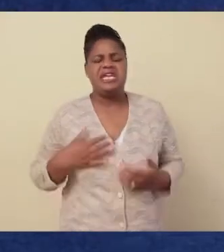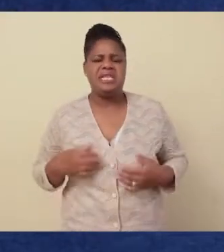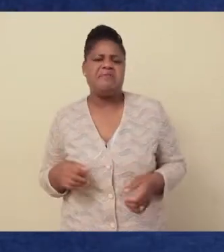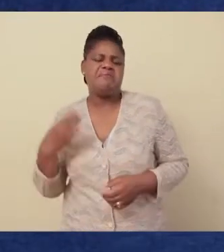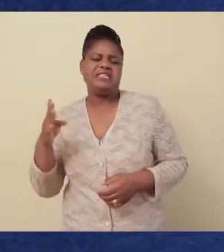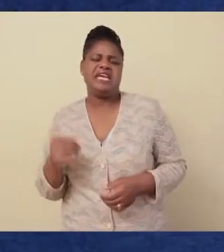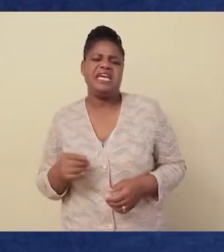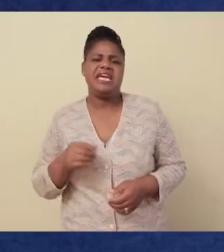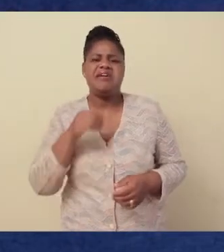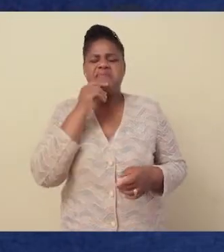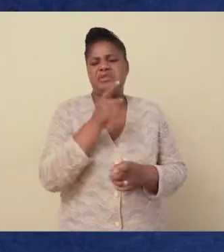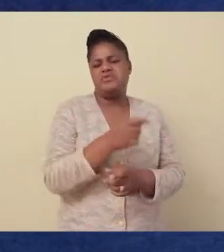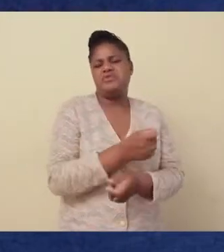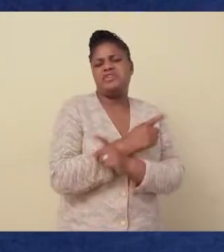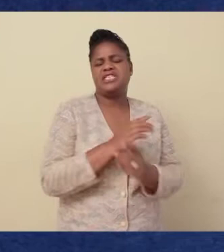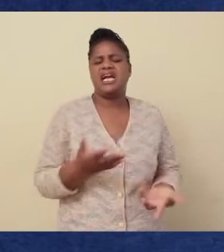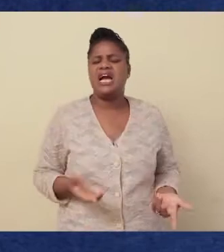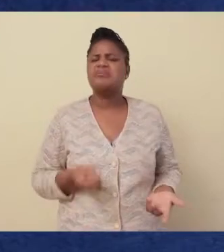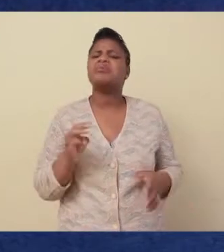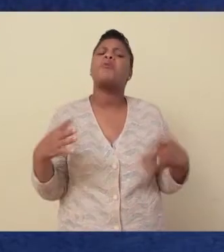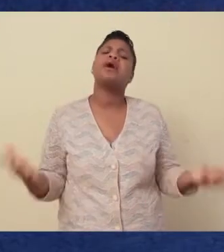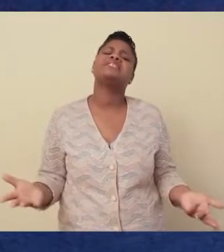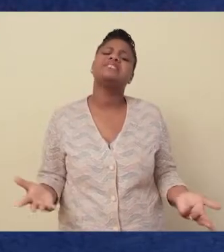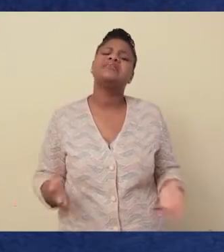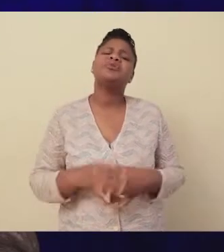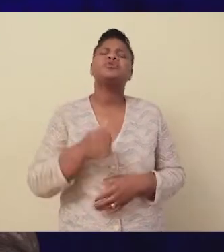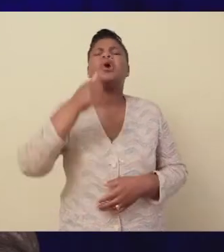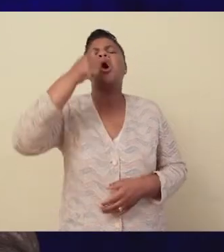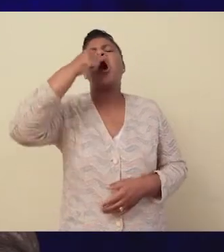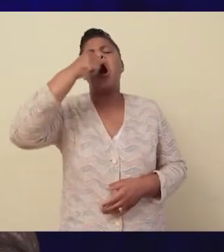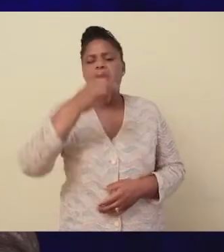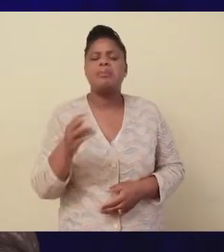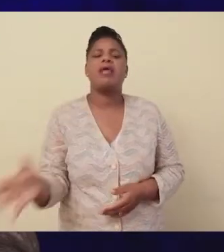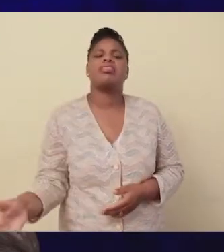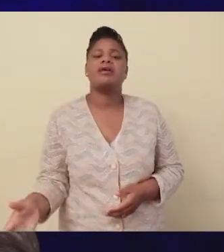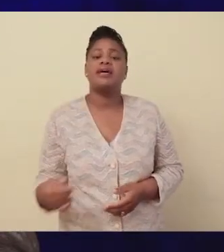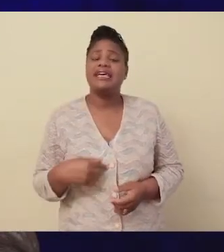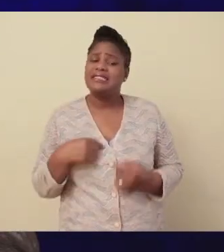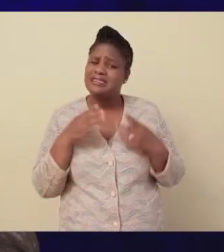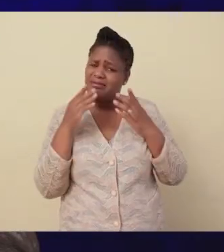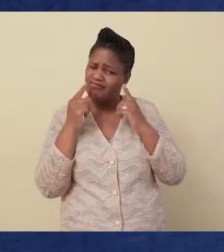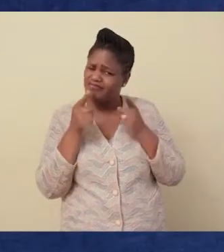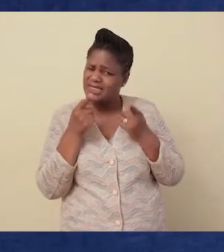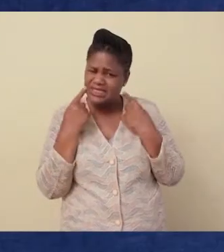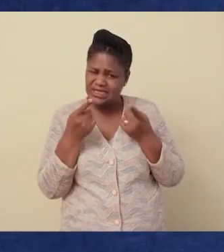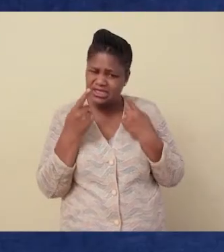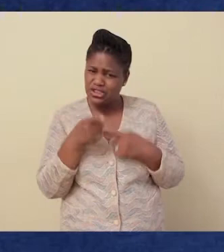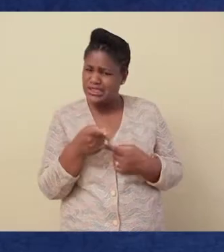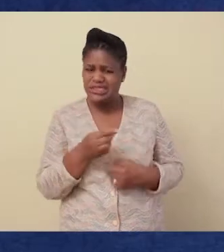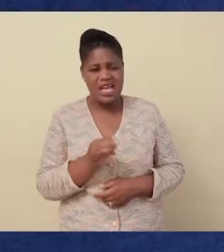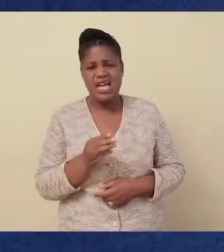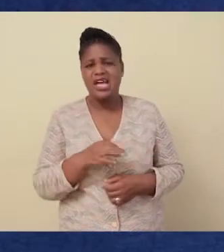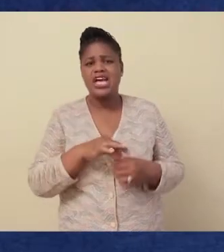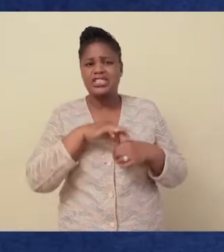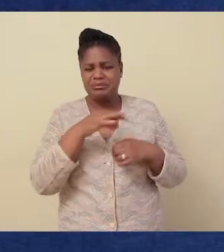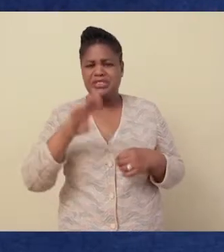wanhingi chii chanetsa saka tikazvitarisa tinoona kuti pane mweya uripo mweya uyo ndowa Satan nokuti ndo mweya